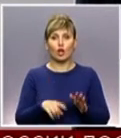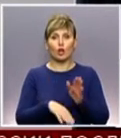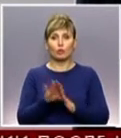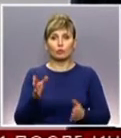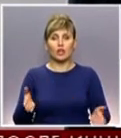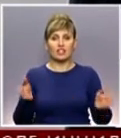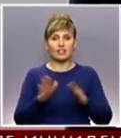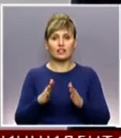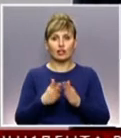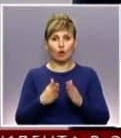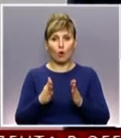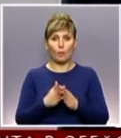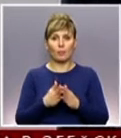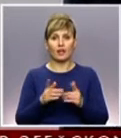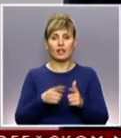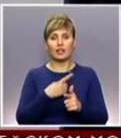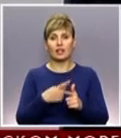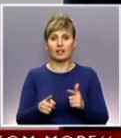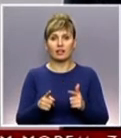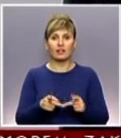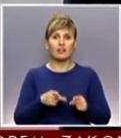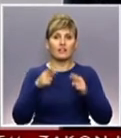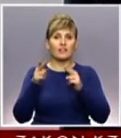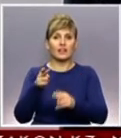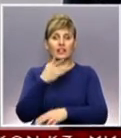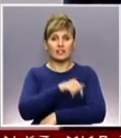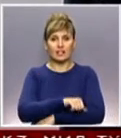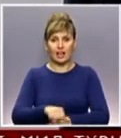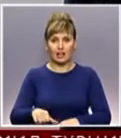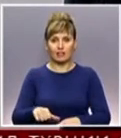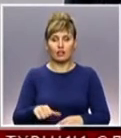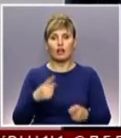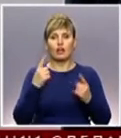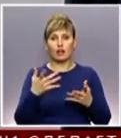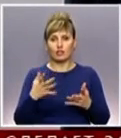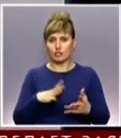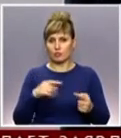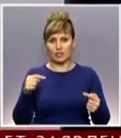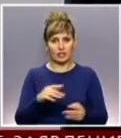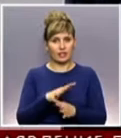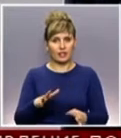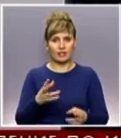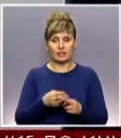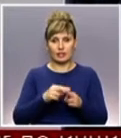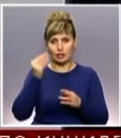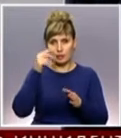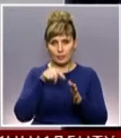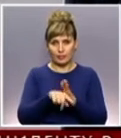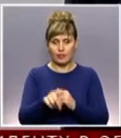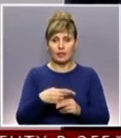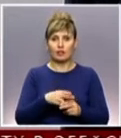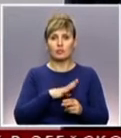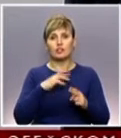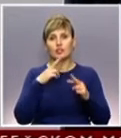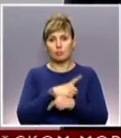оставаться дома или там не знаю выехать за город это они конечно были некорректными с этой точки зрения однозначно это было